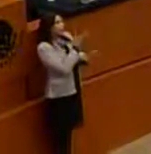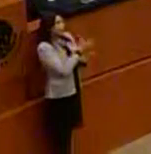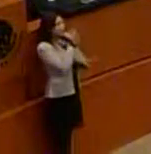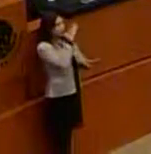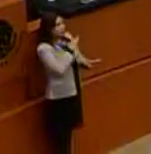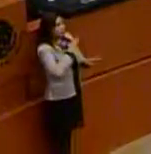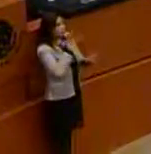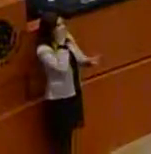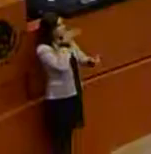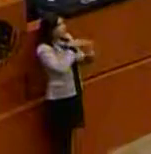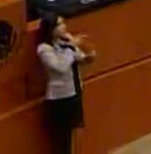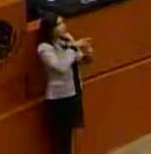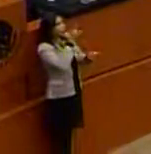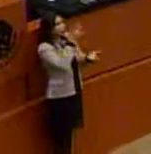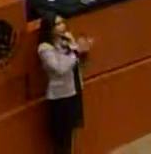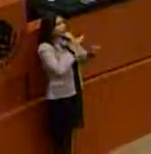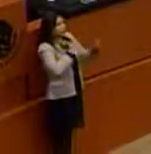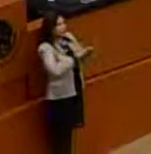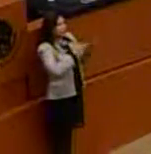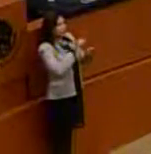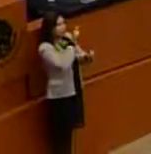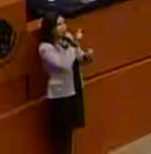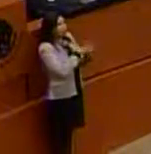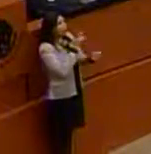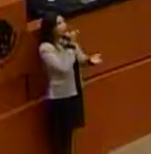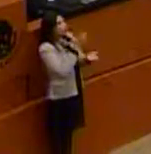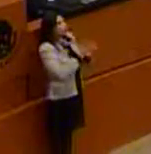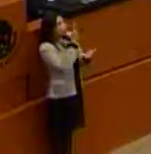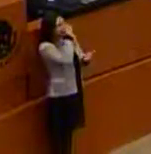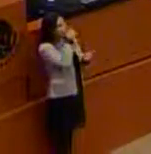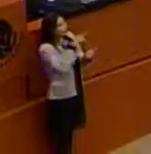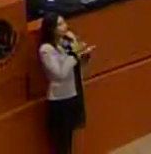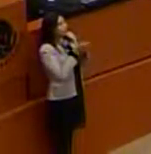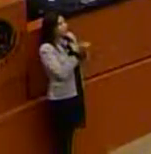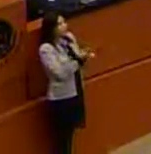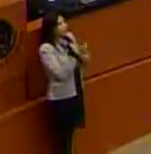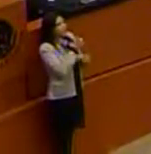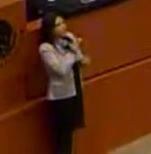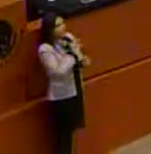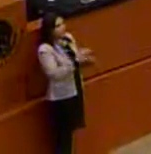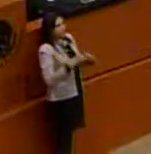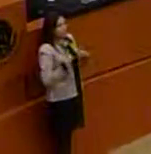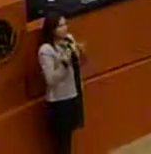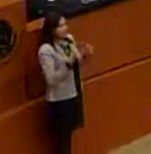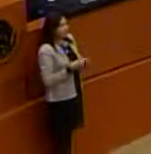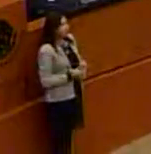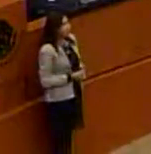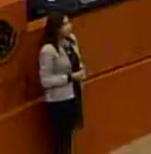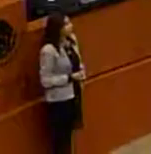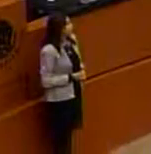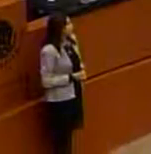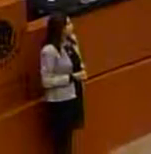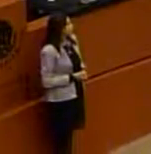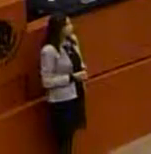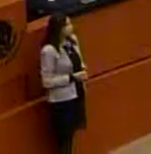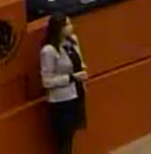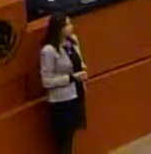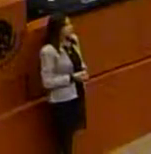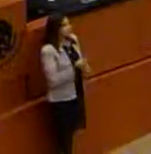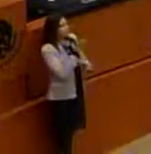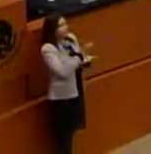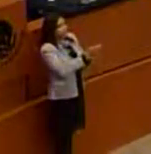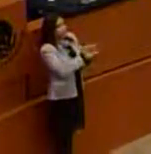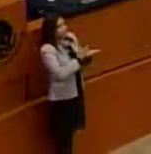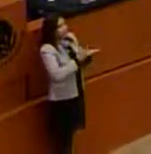but du travail et non seulement sur l'obtention du salaire qui nous permettra de vivre. Slide. Un revenu n'est de